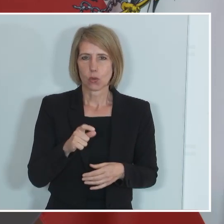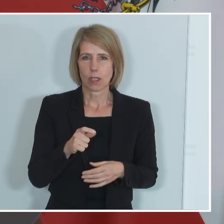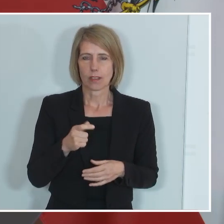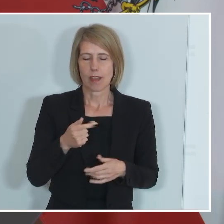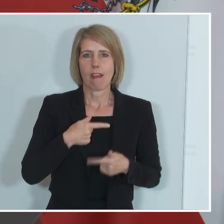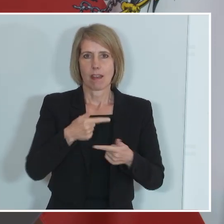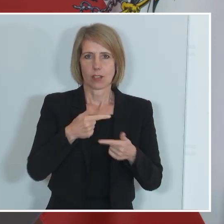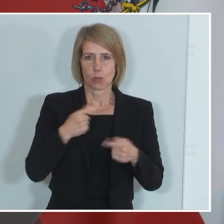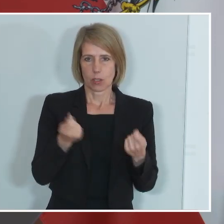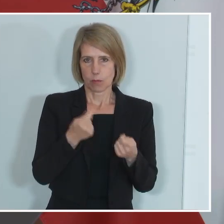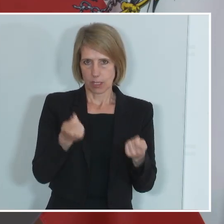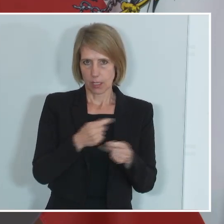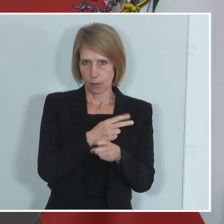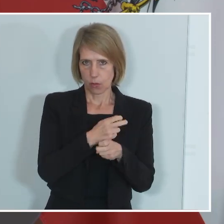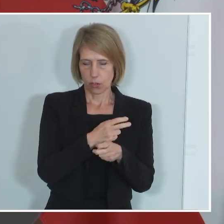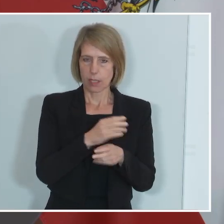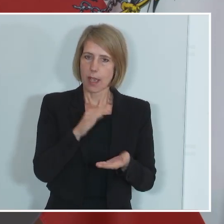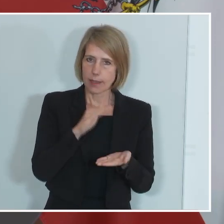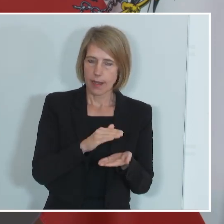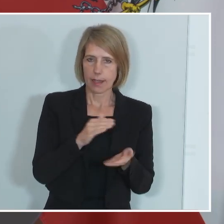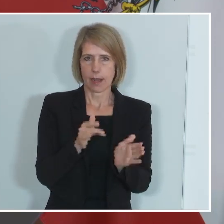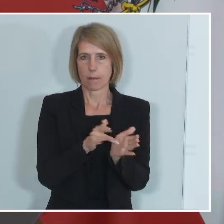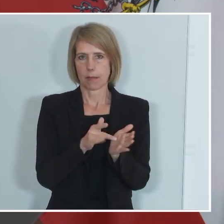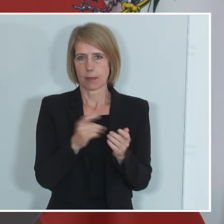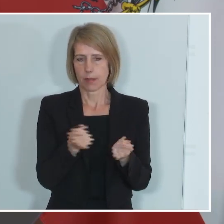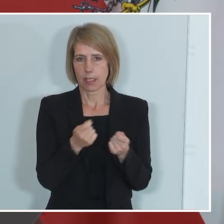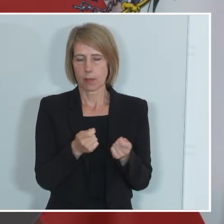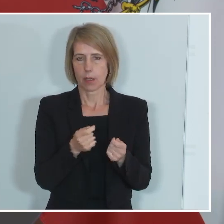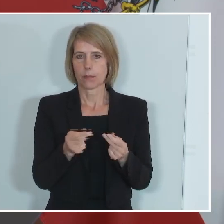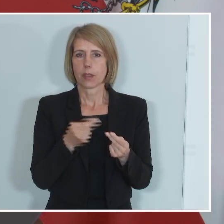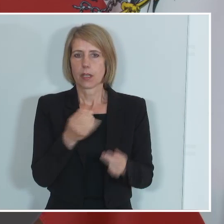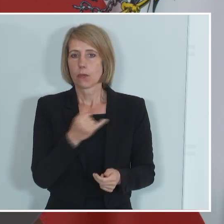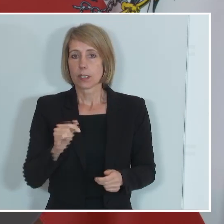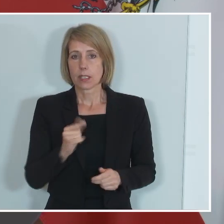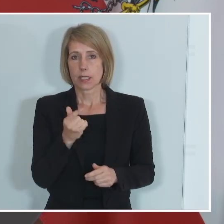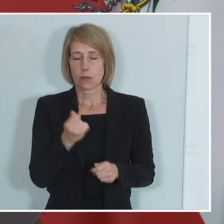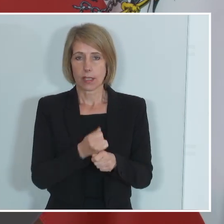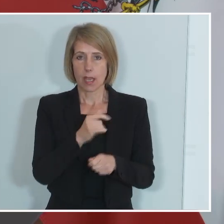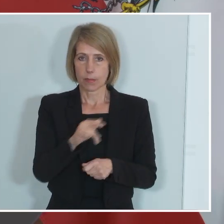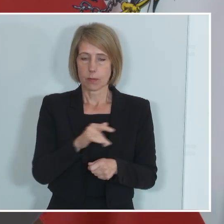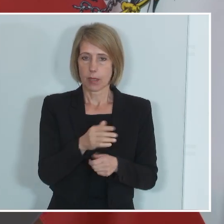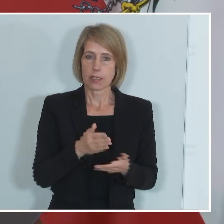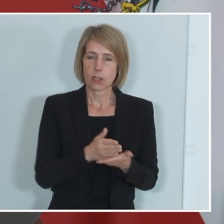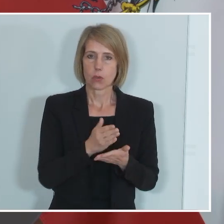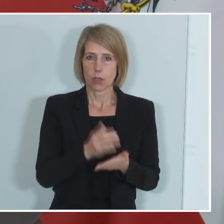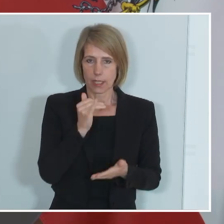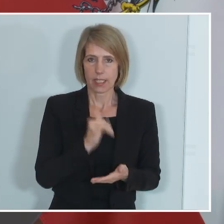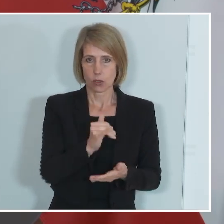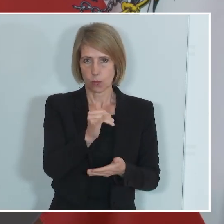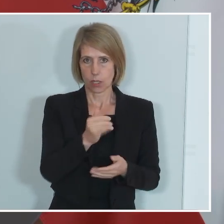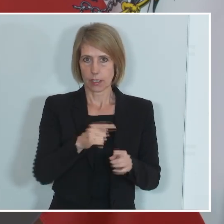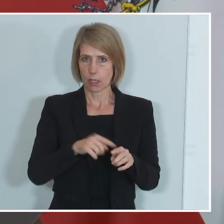Exportbetriebe, vor allem kleinere und mittlere Unternehmen, und fast jeder zweite Arbeitsplatz ist durch diesen Export auch